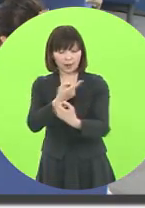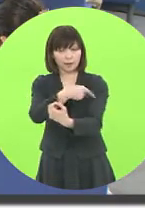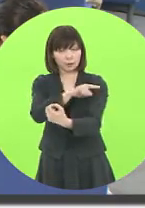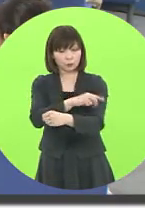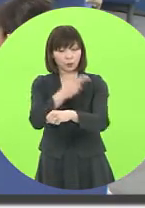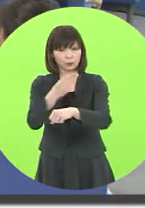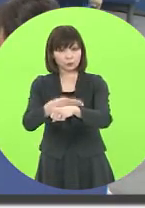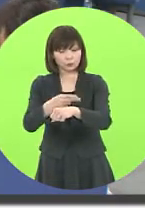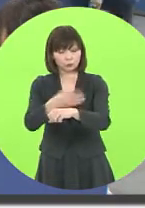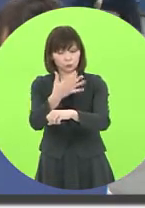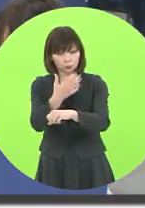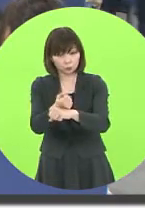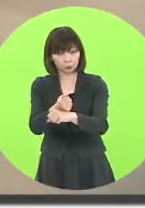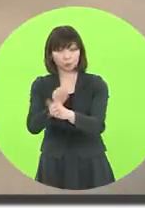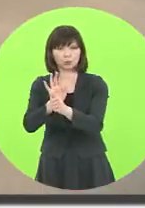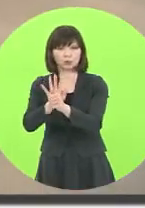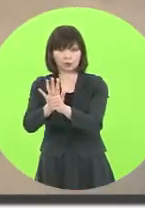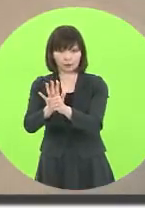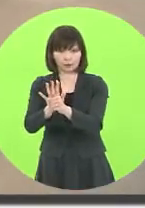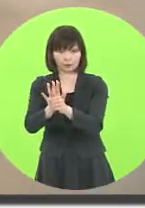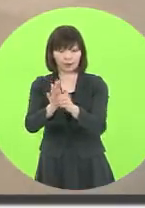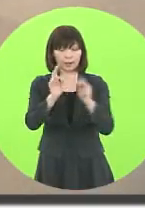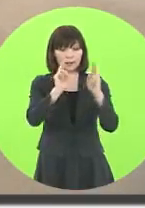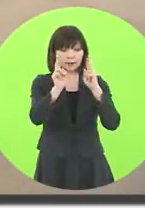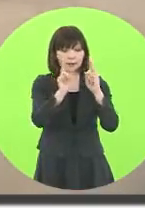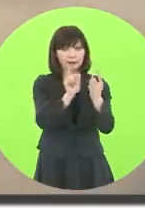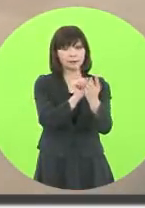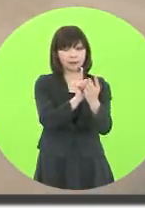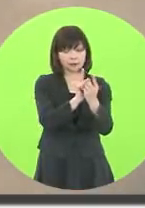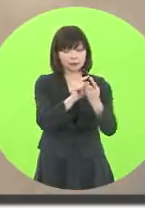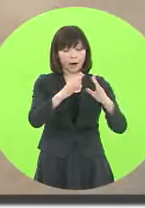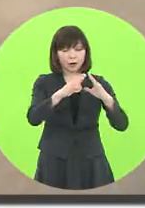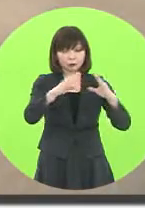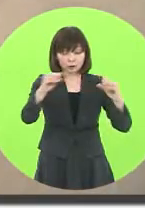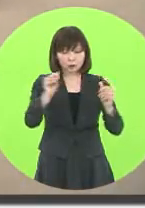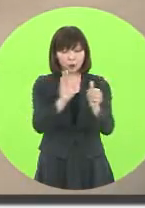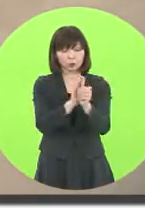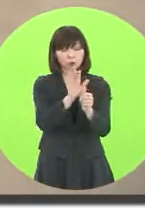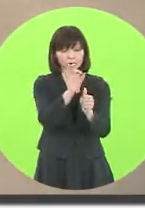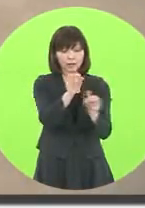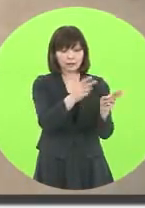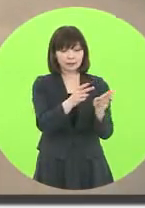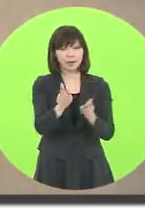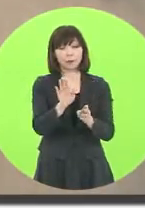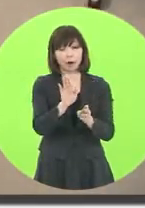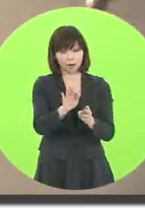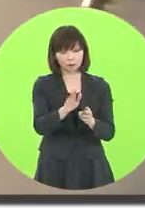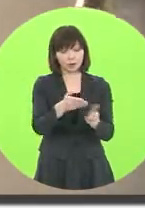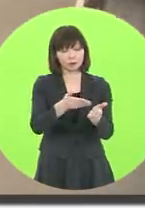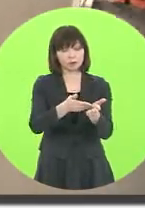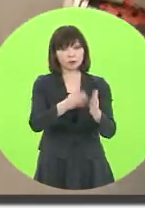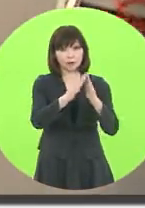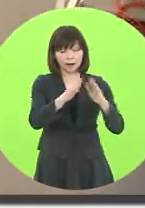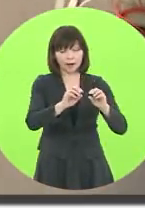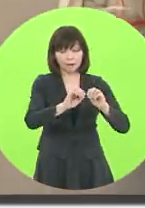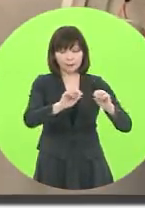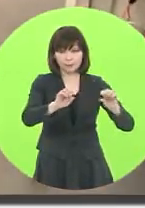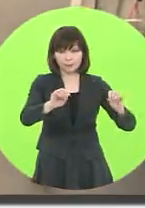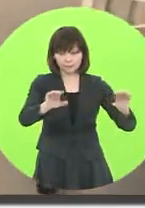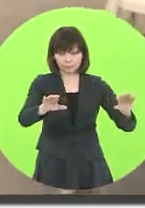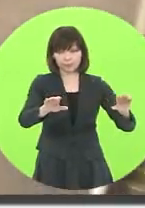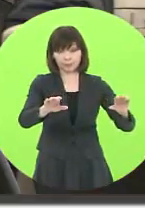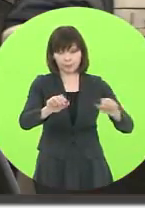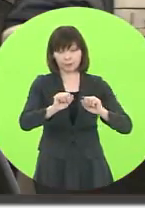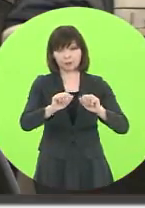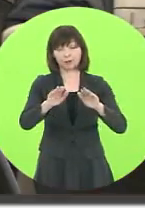得支援などを、企業に対しましては国の各種助成金制度の説明会等を通じた周知などに取り組んできたところでございます